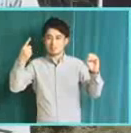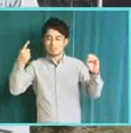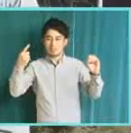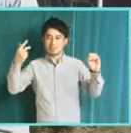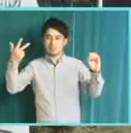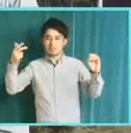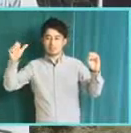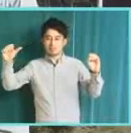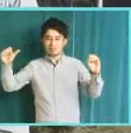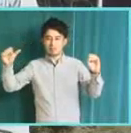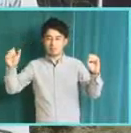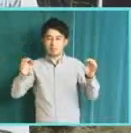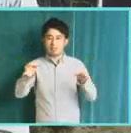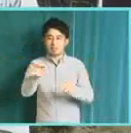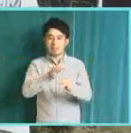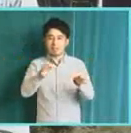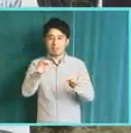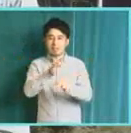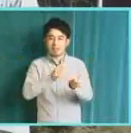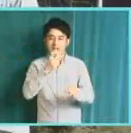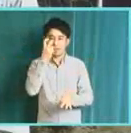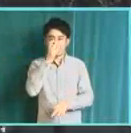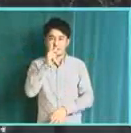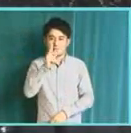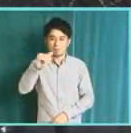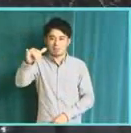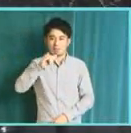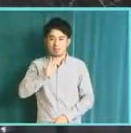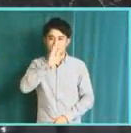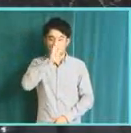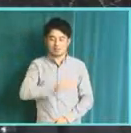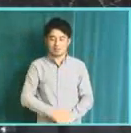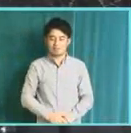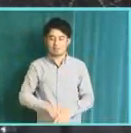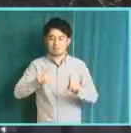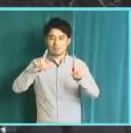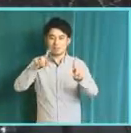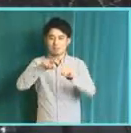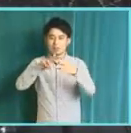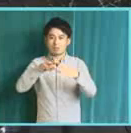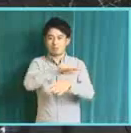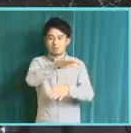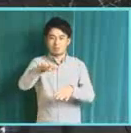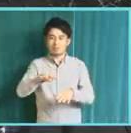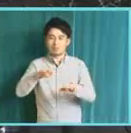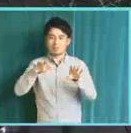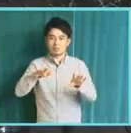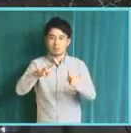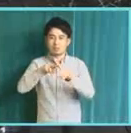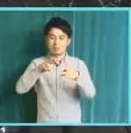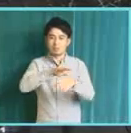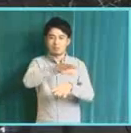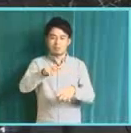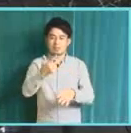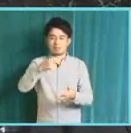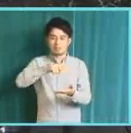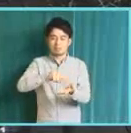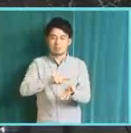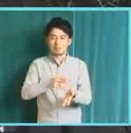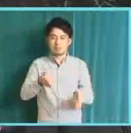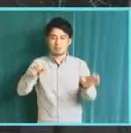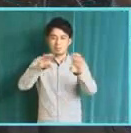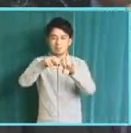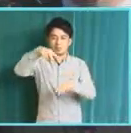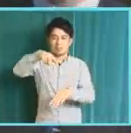0465-34-3175、私立病院経営管理課までお願いいたします。 広報小田原、この時間は小田原市立病院のナースメイト募